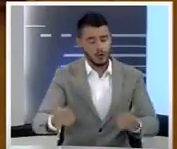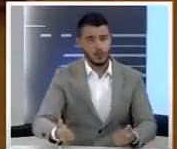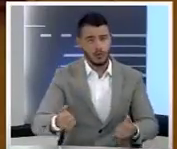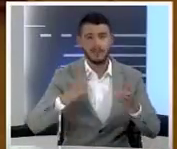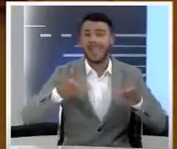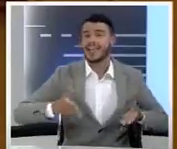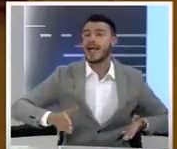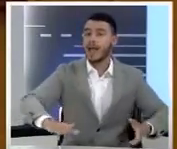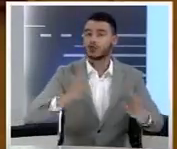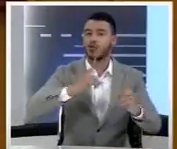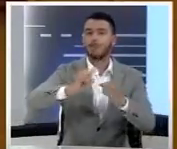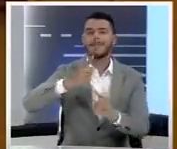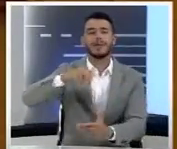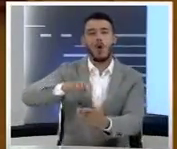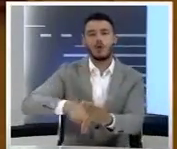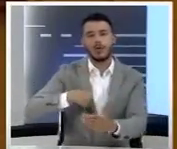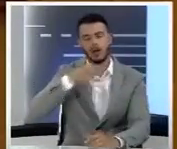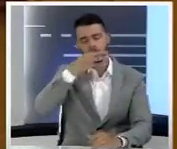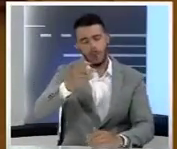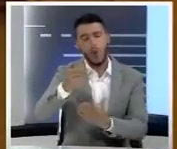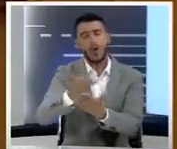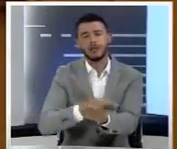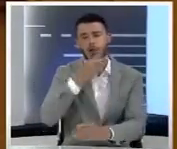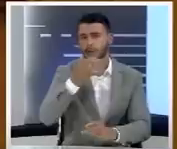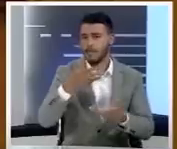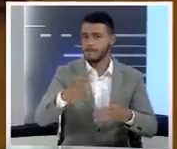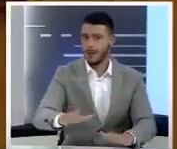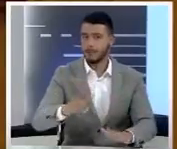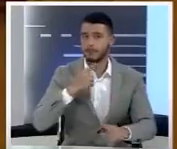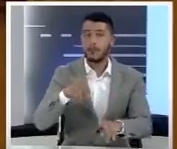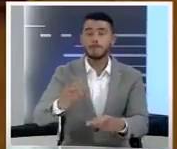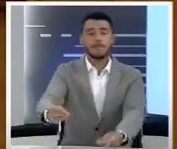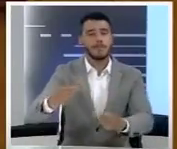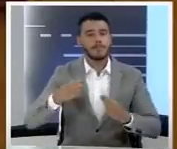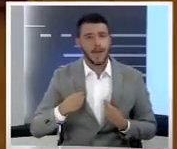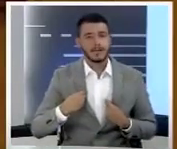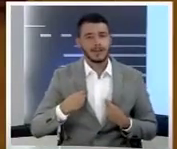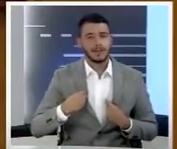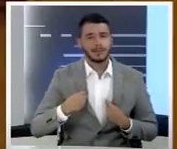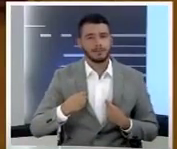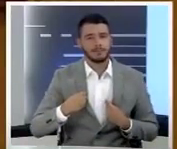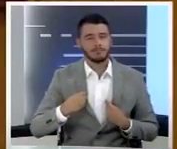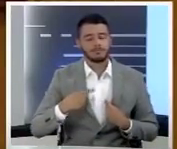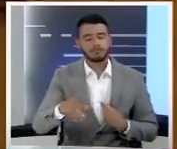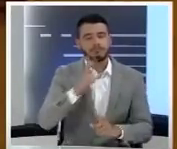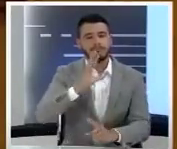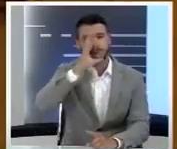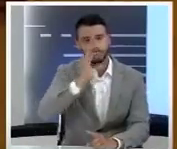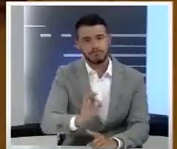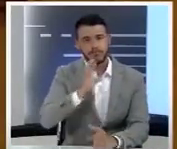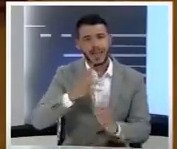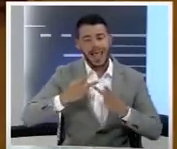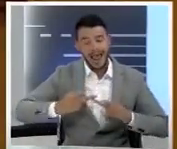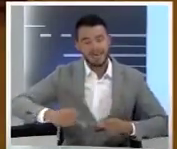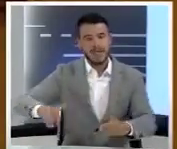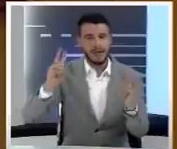το έχουμε ξαναπεί, είναι, μας δίνει από τη μία μεριά περισσότερους βαθμούς ελευθερίας,